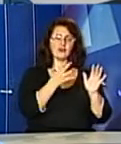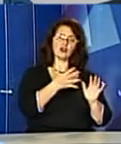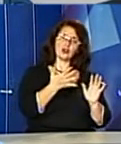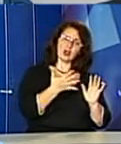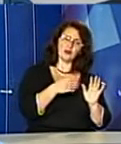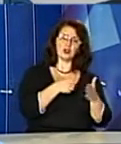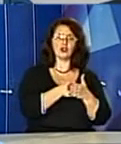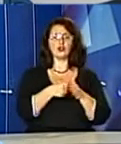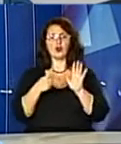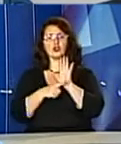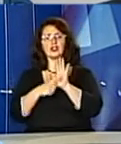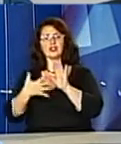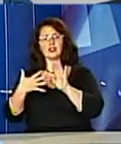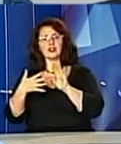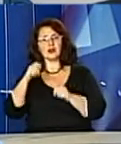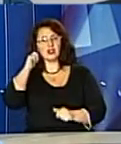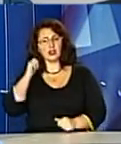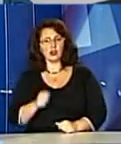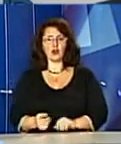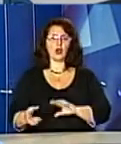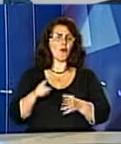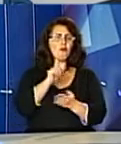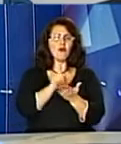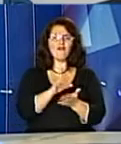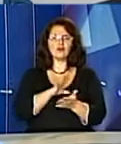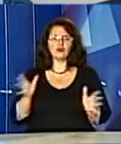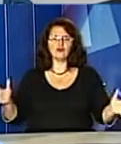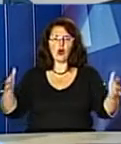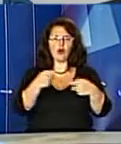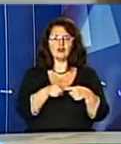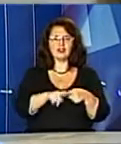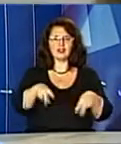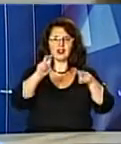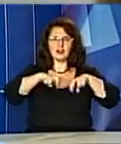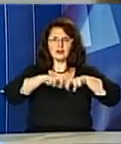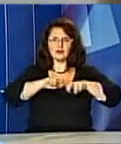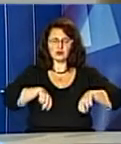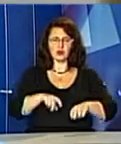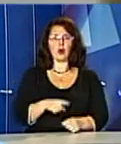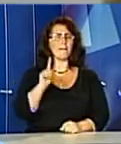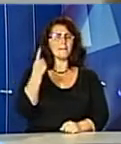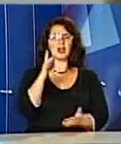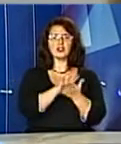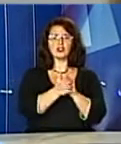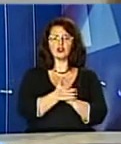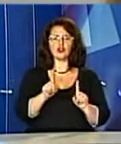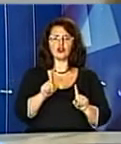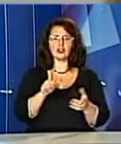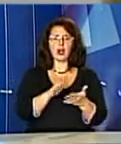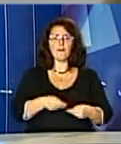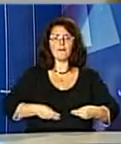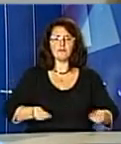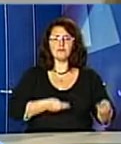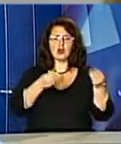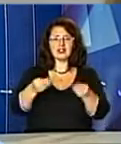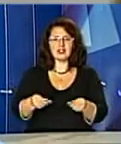65 років, повинні бути охоплені цією технологією діагностичною. Перший договір, який на поставку підписано, це